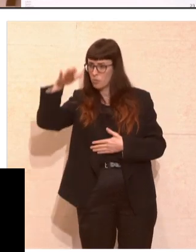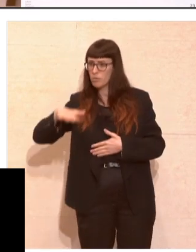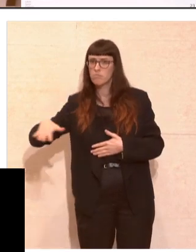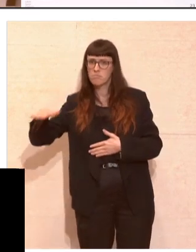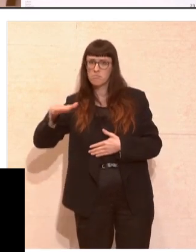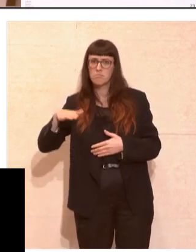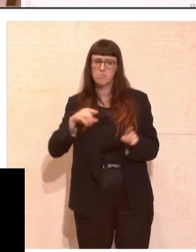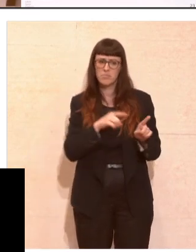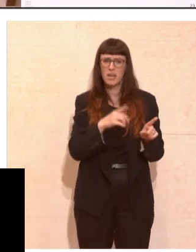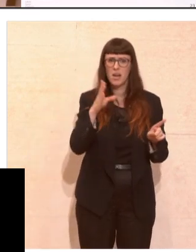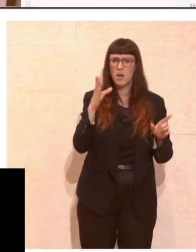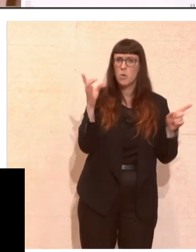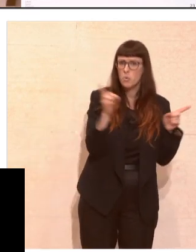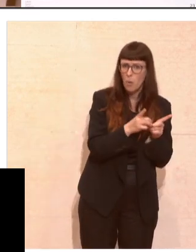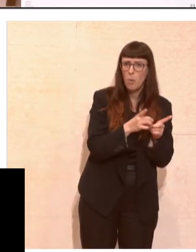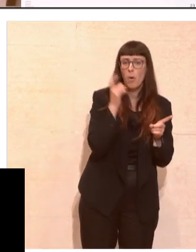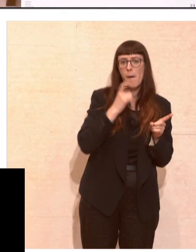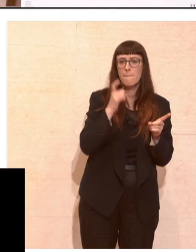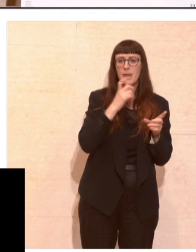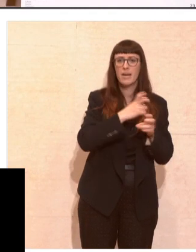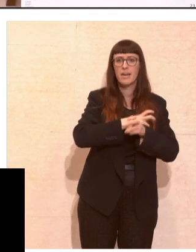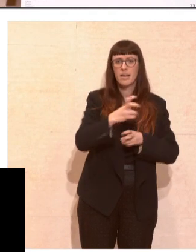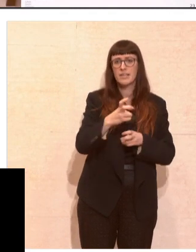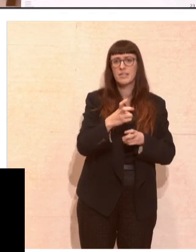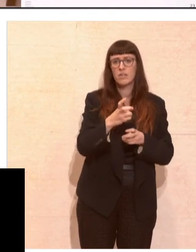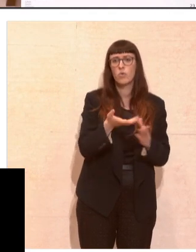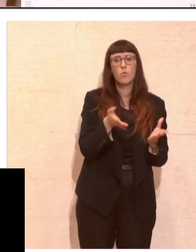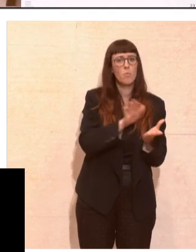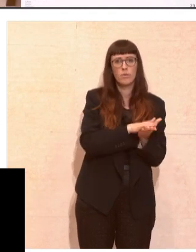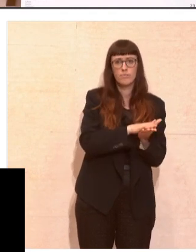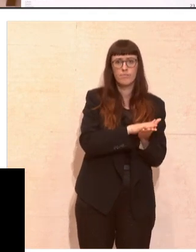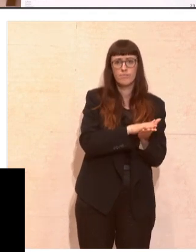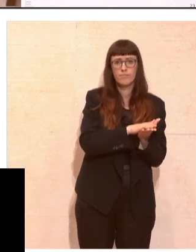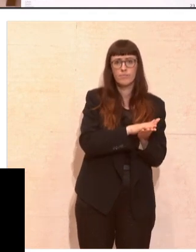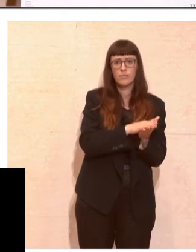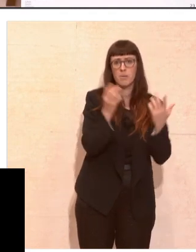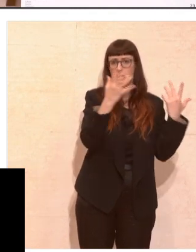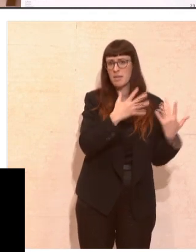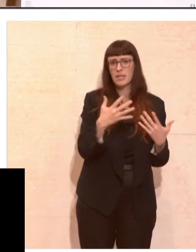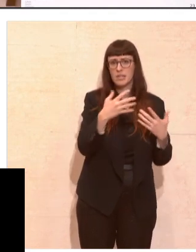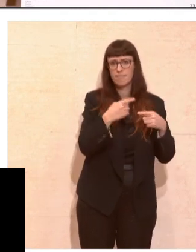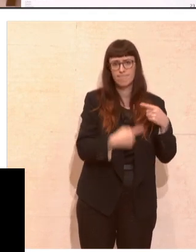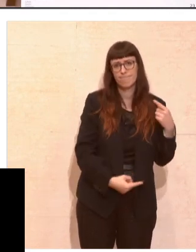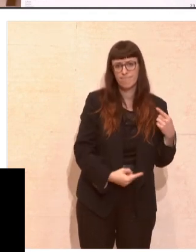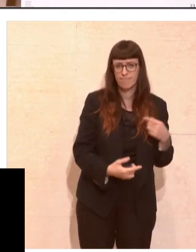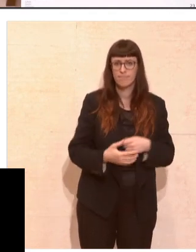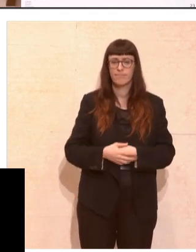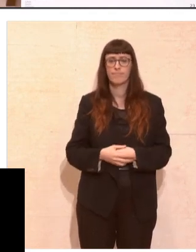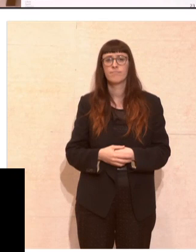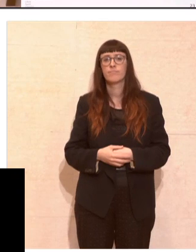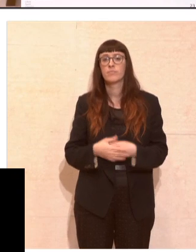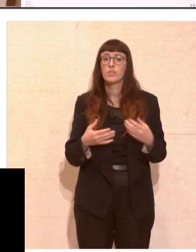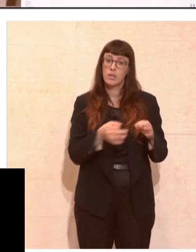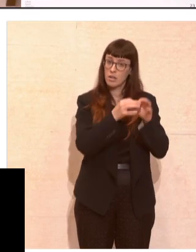ont 2 fois plus de risques d'être finalement pas très bons en mathématiques. Donc, c'est ce qu'on